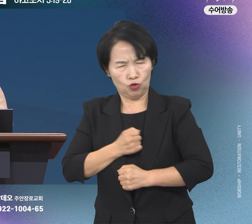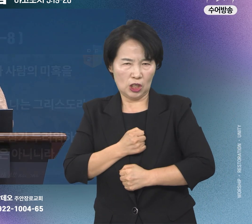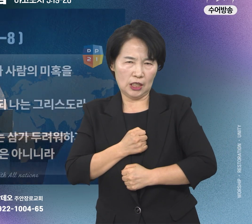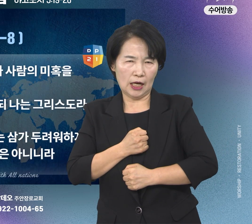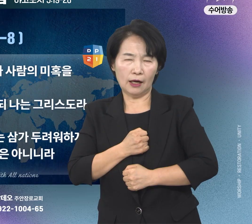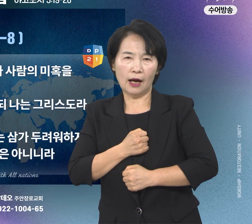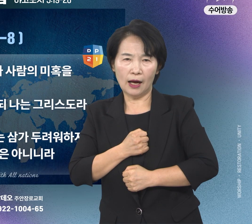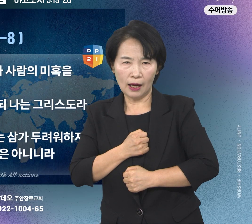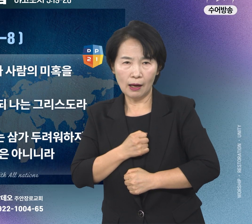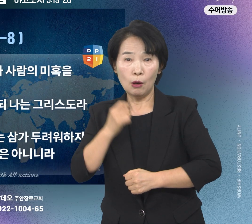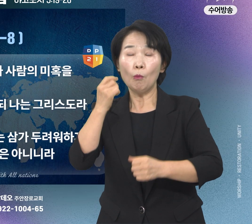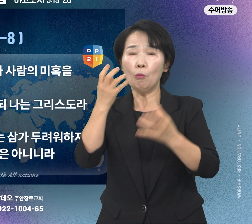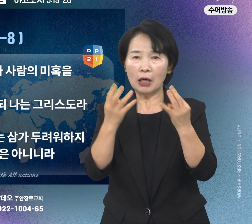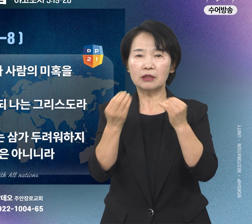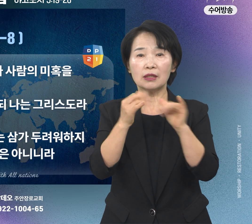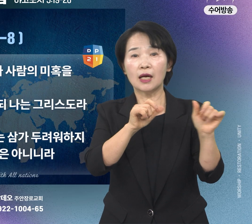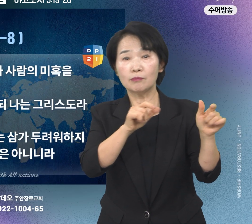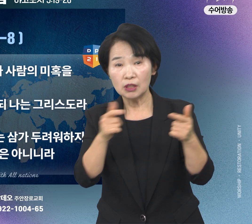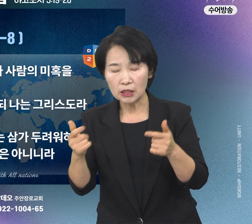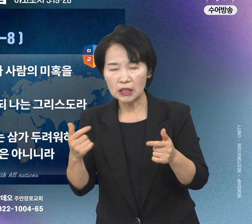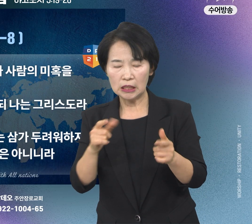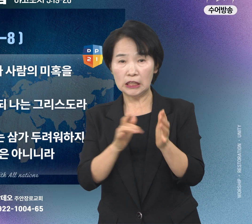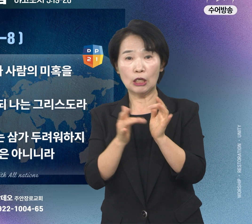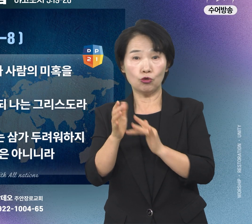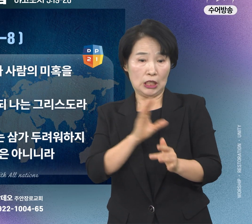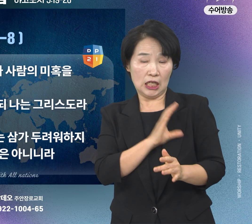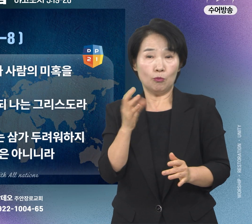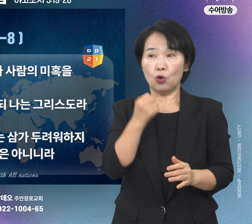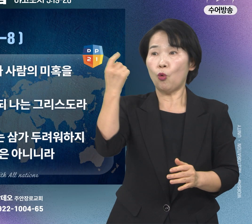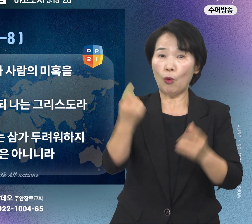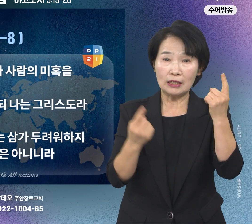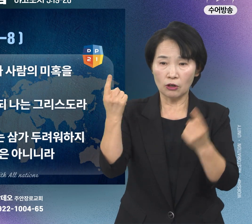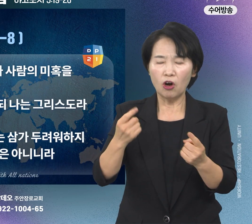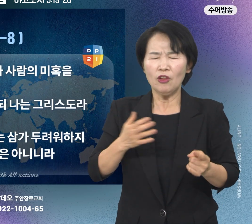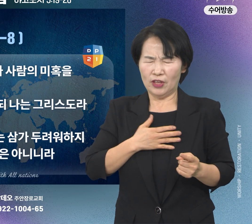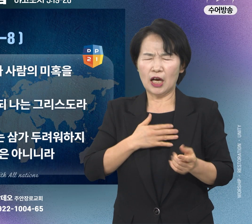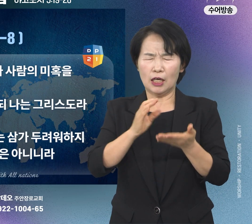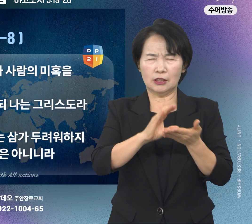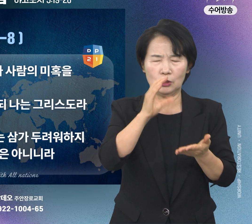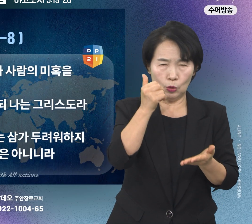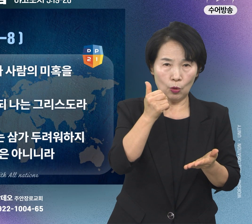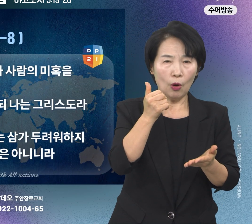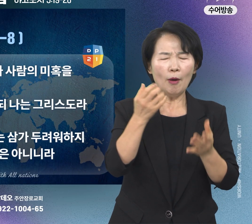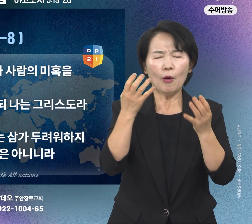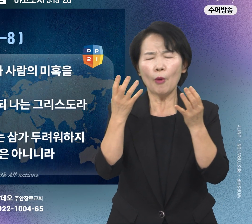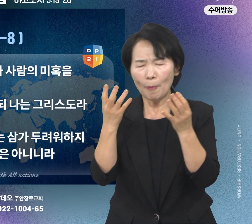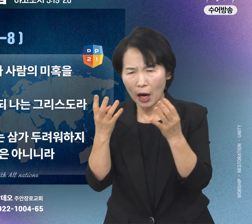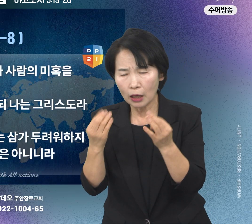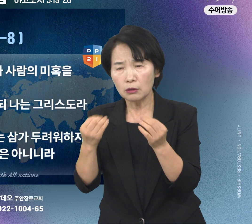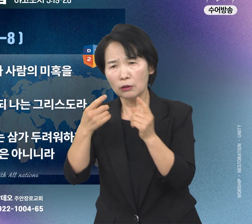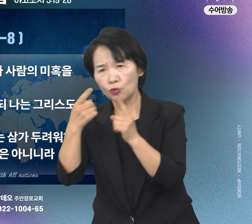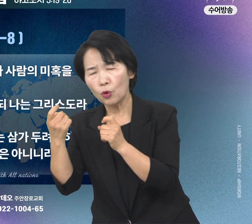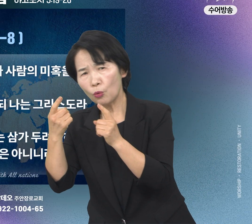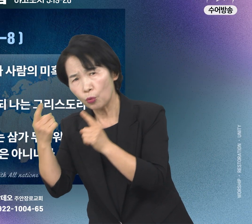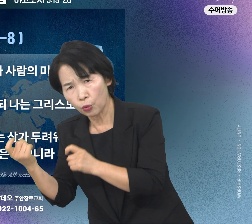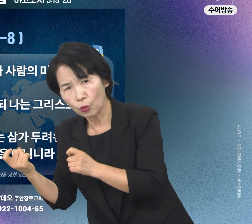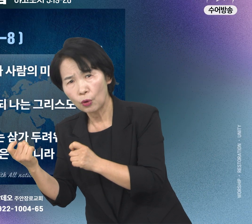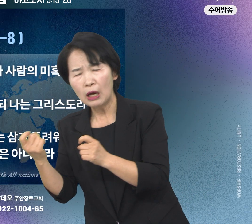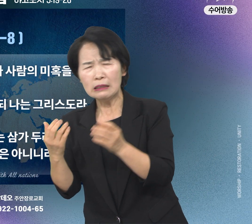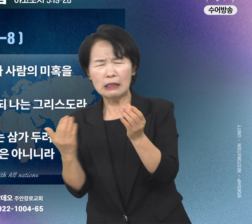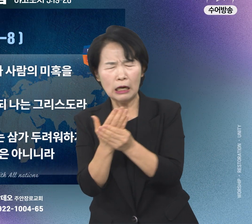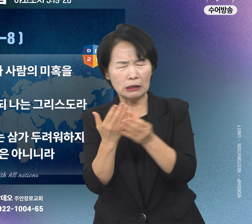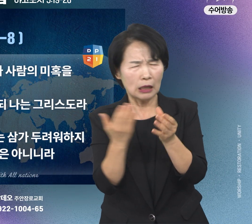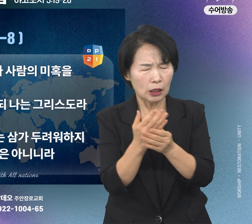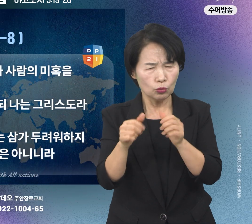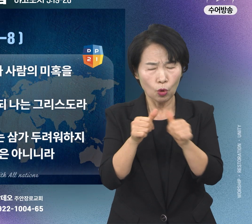사람이 내 이름으로 봐서 이르되 나는 그리스도라 하여 많은 사람을 미혹하리라. 난리와 난리 소문을 듣겠으나